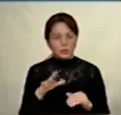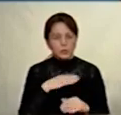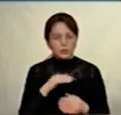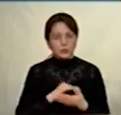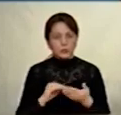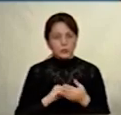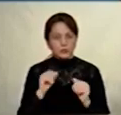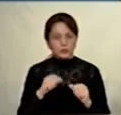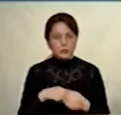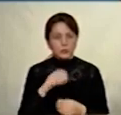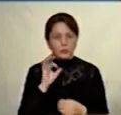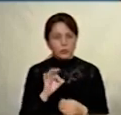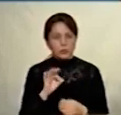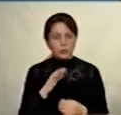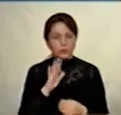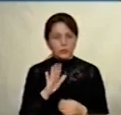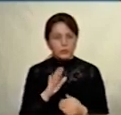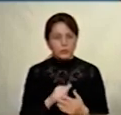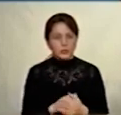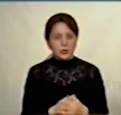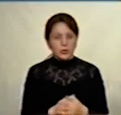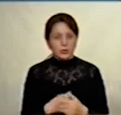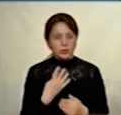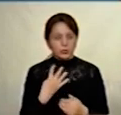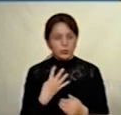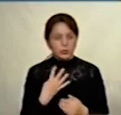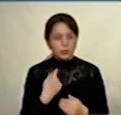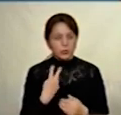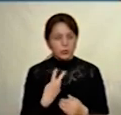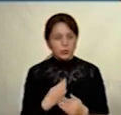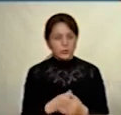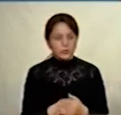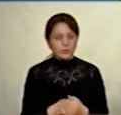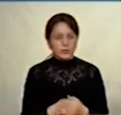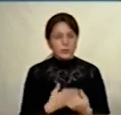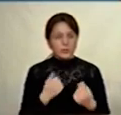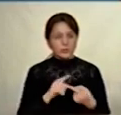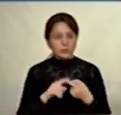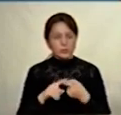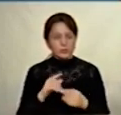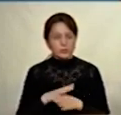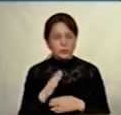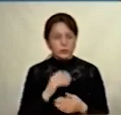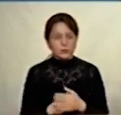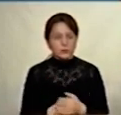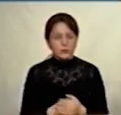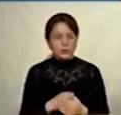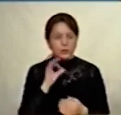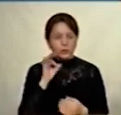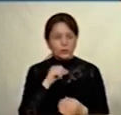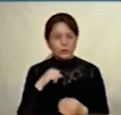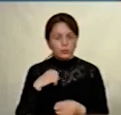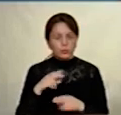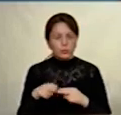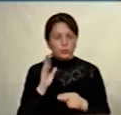ham bo'ladi. 0, 5, 4, 2. Endi qo'shishni bajaramiz. 0 ni o'zi